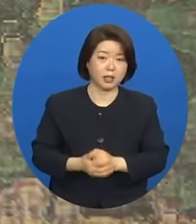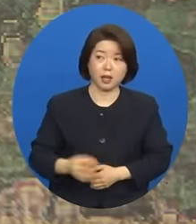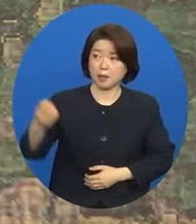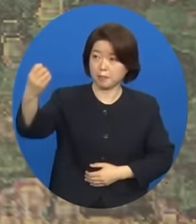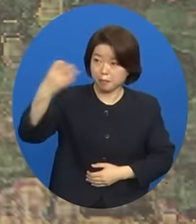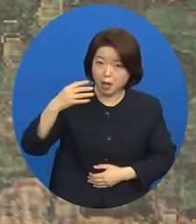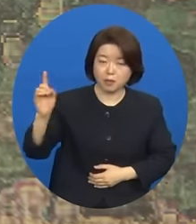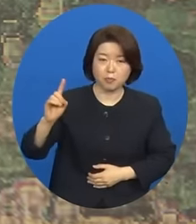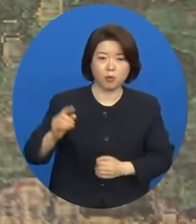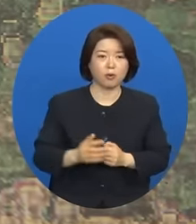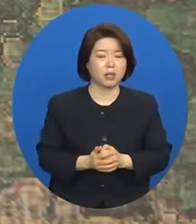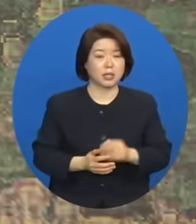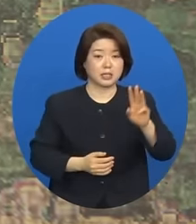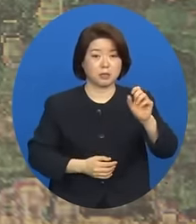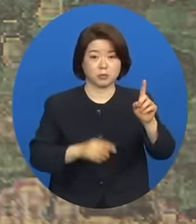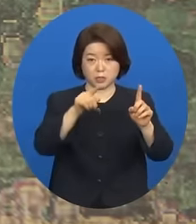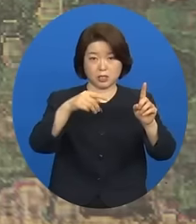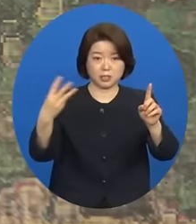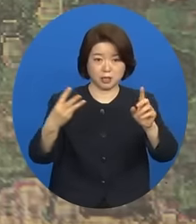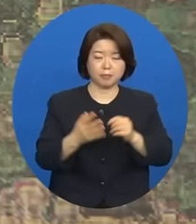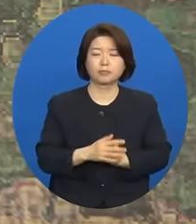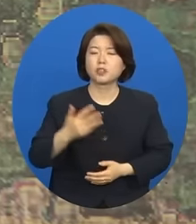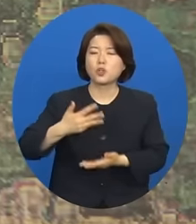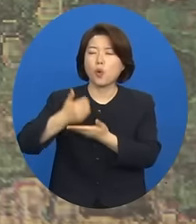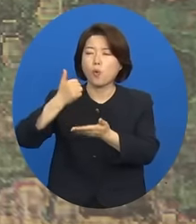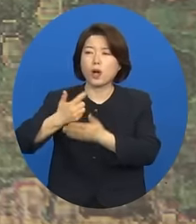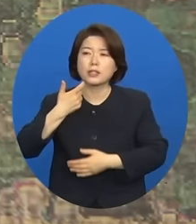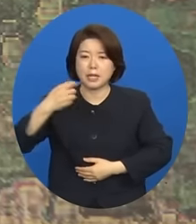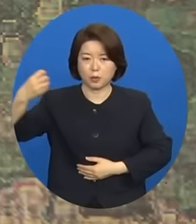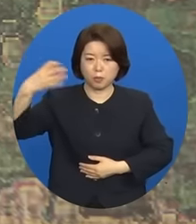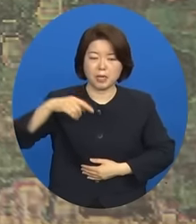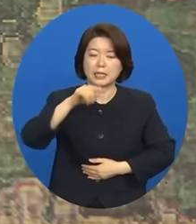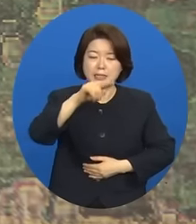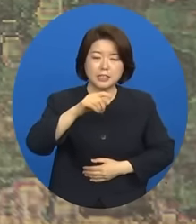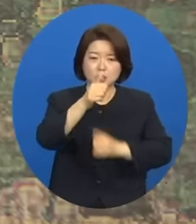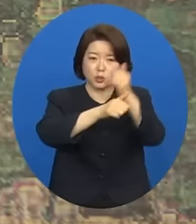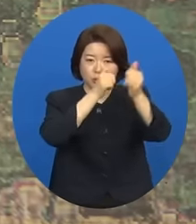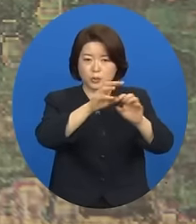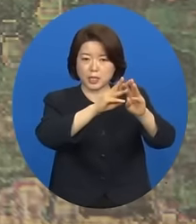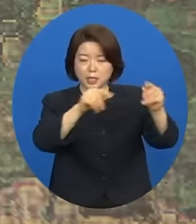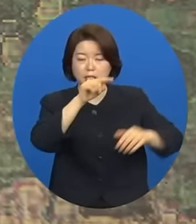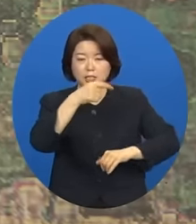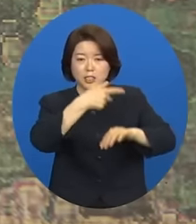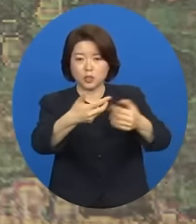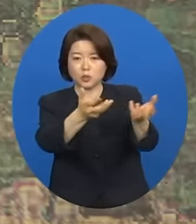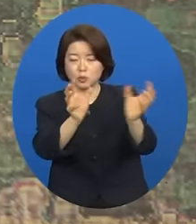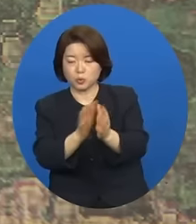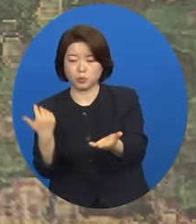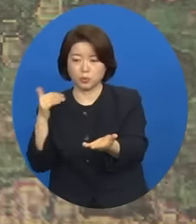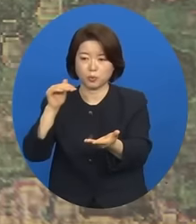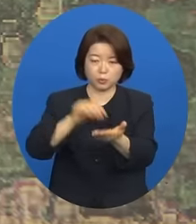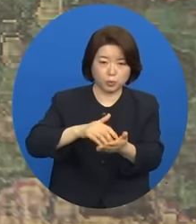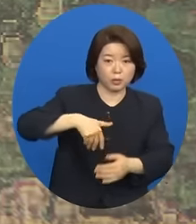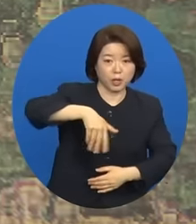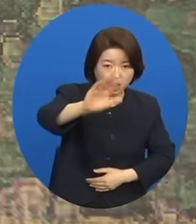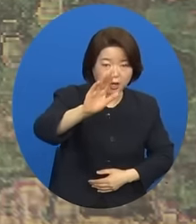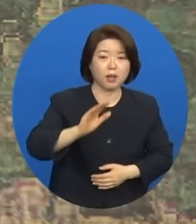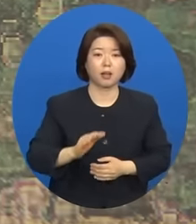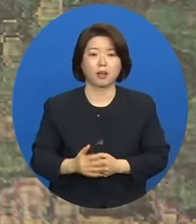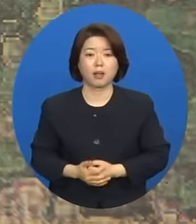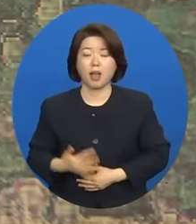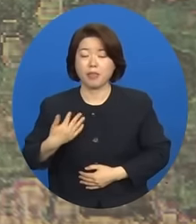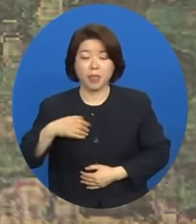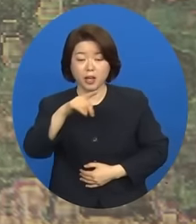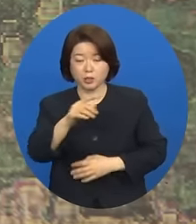하시냐면 3절 말씀이에요. 여호와께서 야곱에게 이르시되 내 조상의 땅 내 족속에게로 돌아가라. 내가